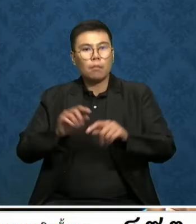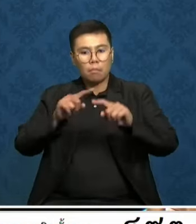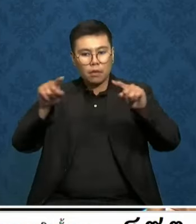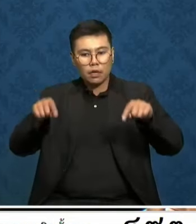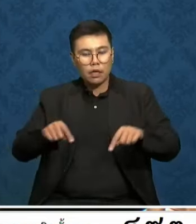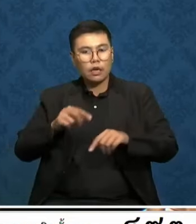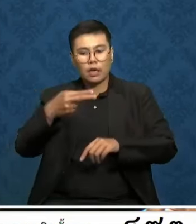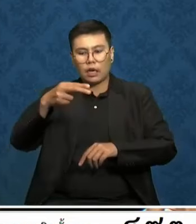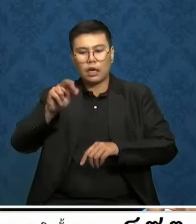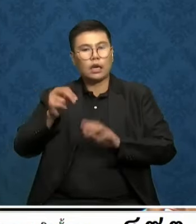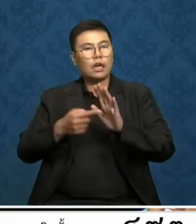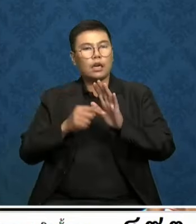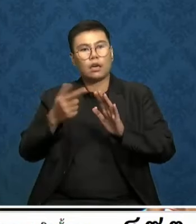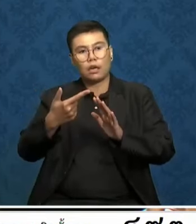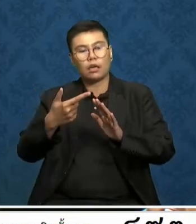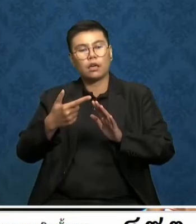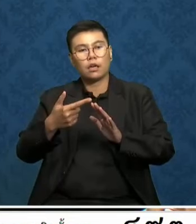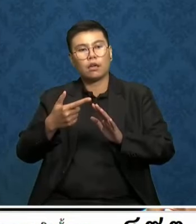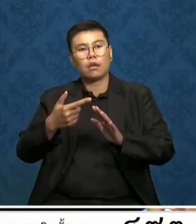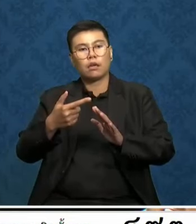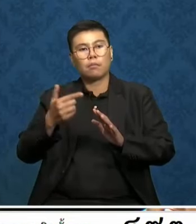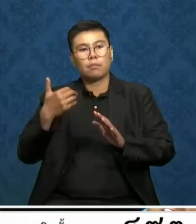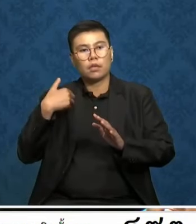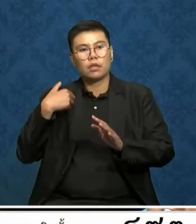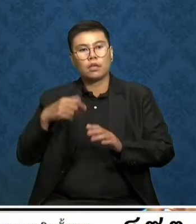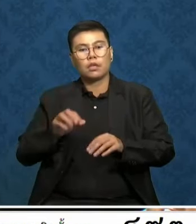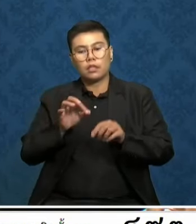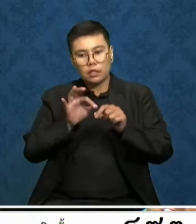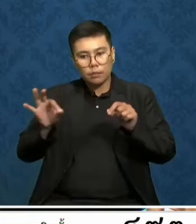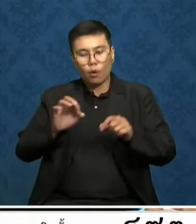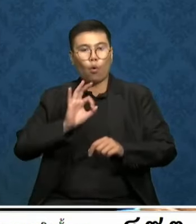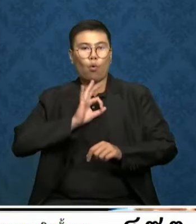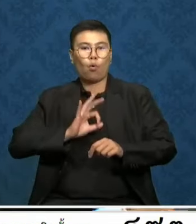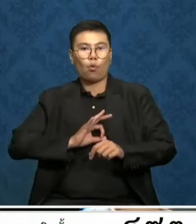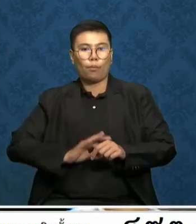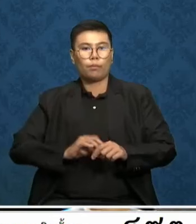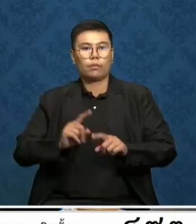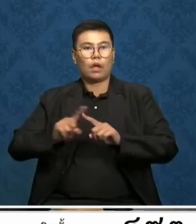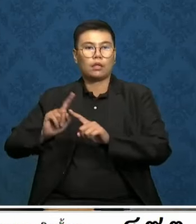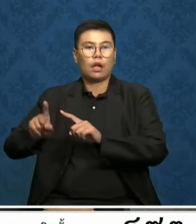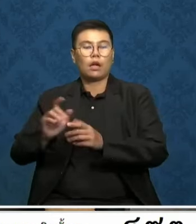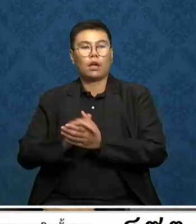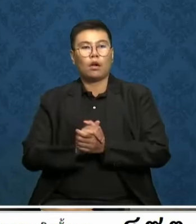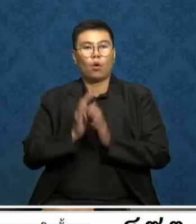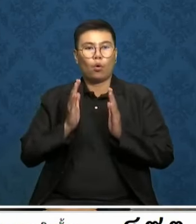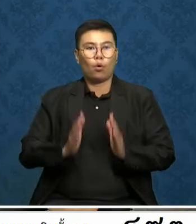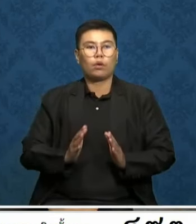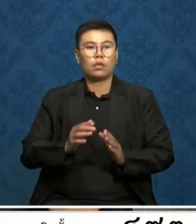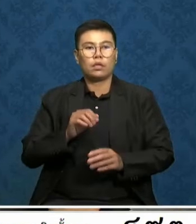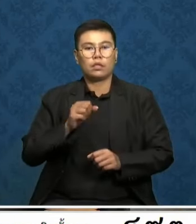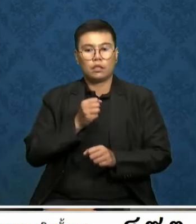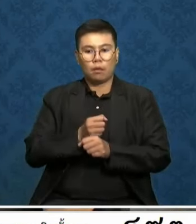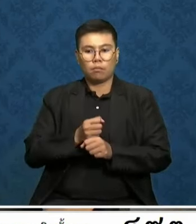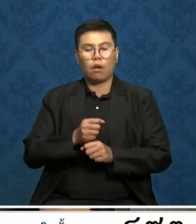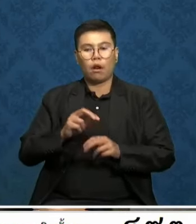รูปมากมายหลายรูปแบบมากครับท่านประธานมีกิฟต์มีซิปมีกระดุมหลายๆอย่างคนที่เขาเป็น SME นะ